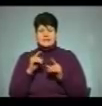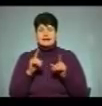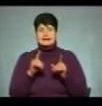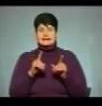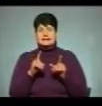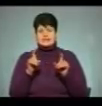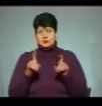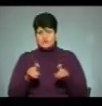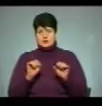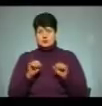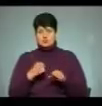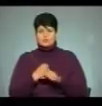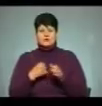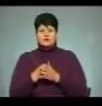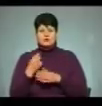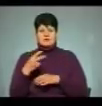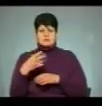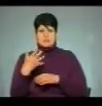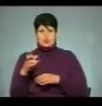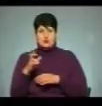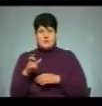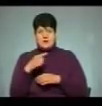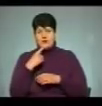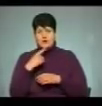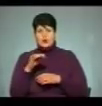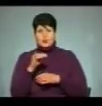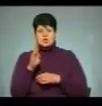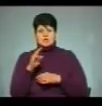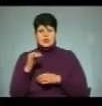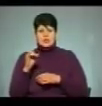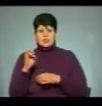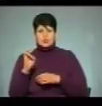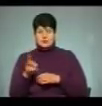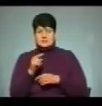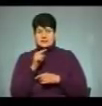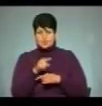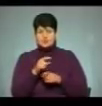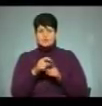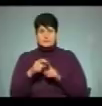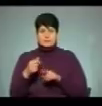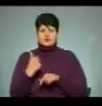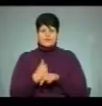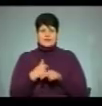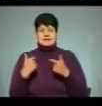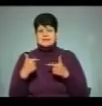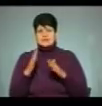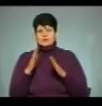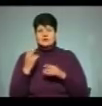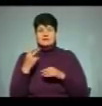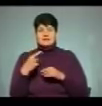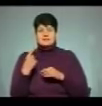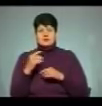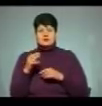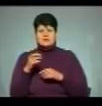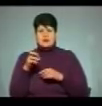це зробити до 25 березня, каже Юрій Шайнюк. За його словами, основна сесія ЗНО розпочнеться 21